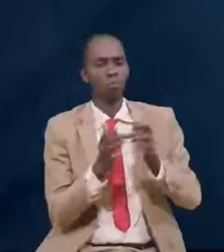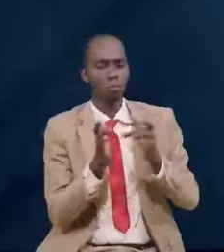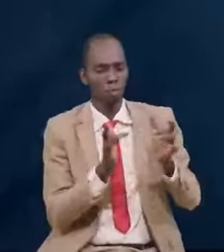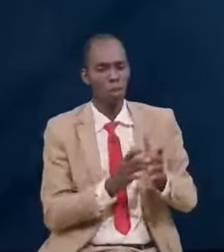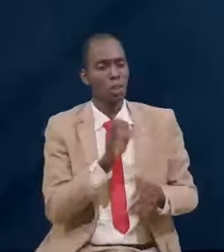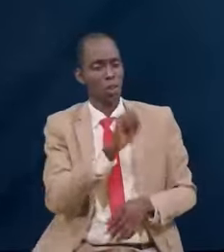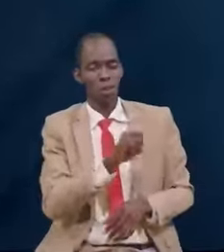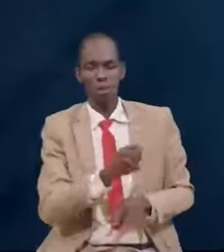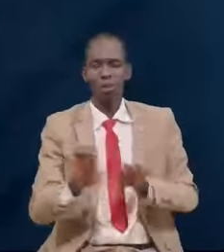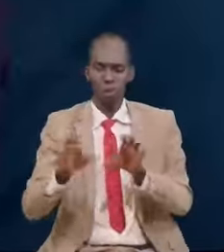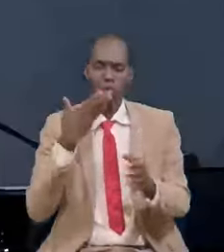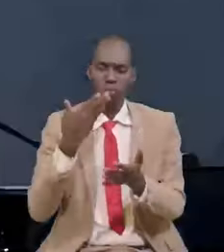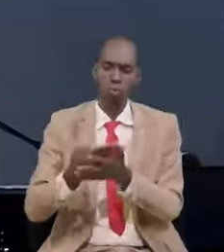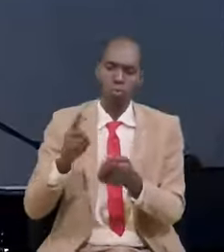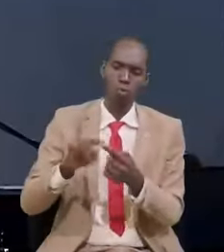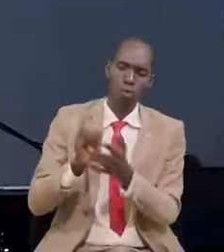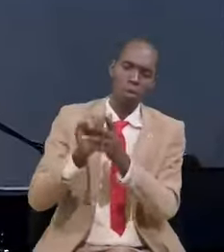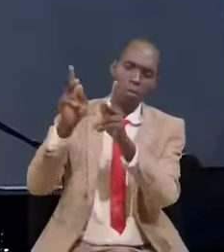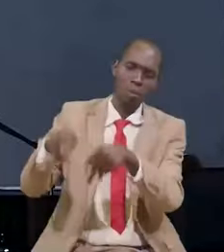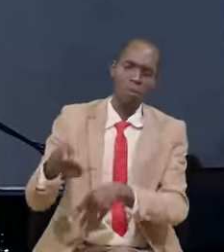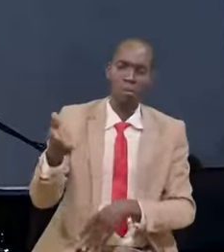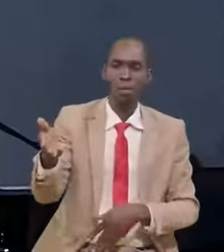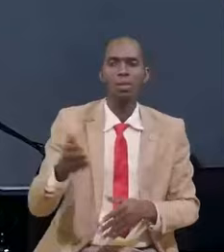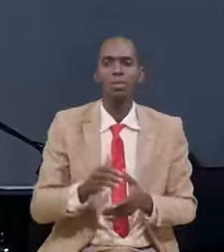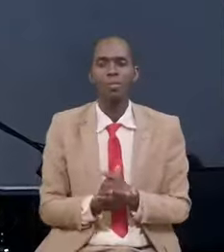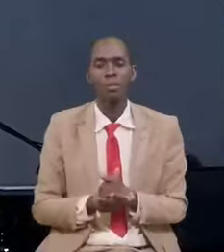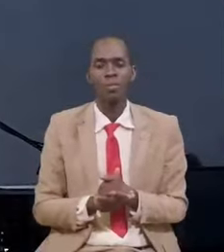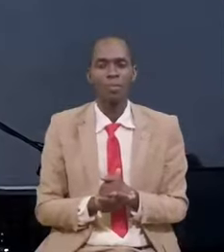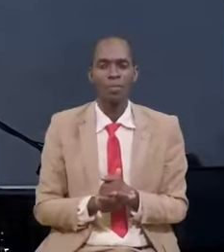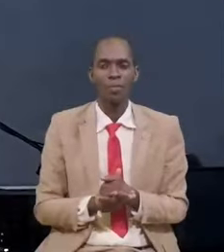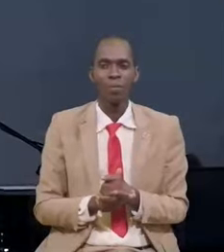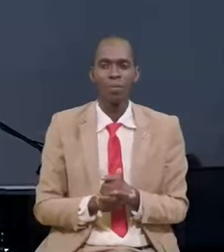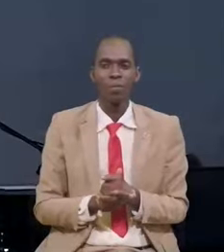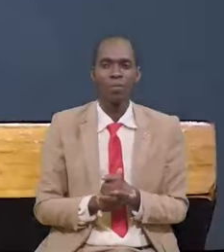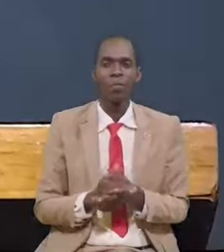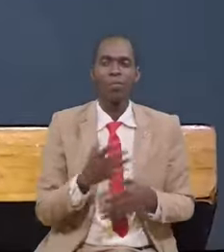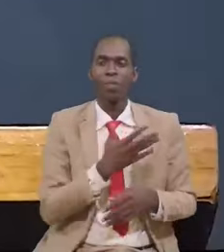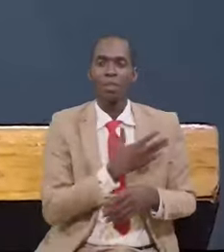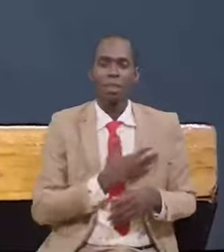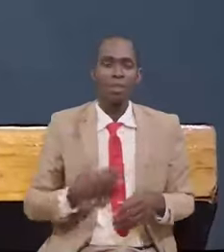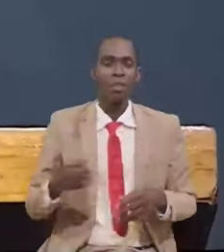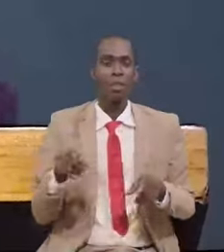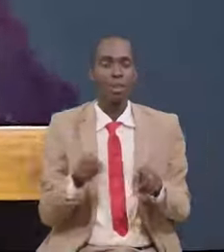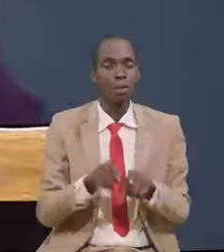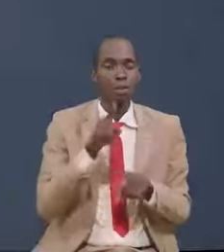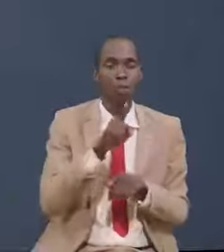le Père Céleste lui dit, je suis avec toi, c'est bon, fais-lui du bien. Et comme tu l'invoques,